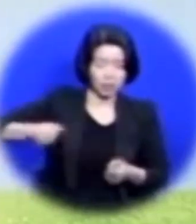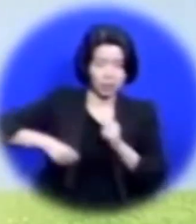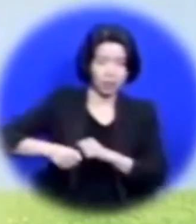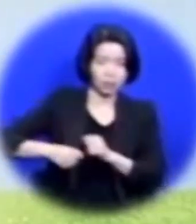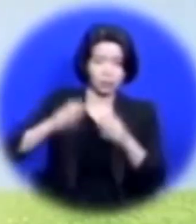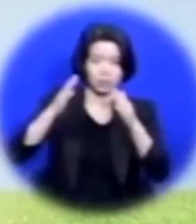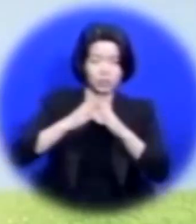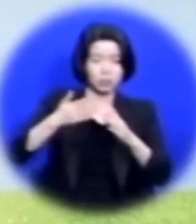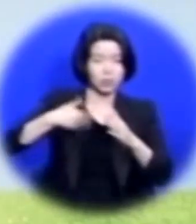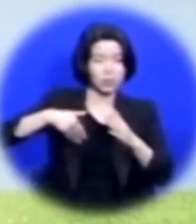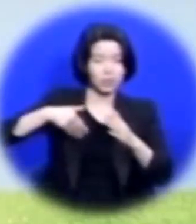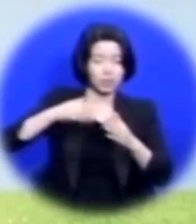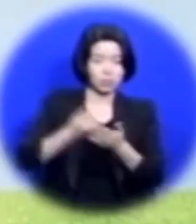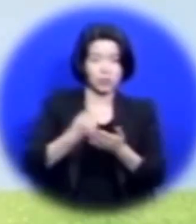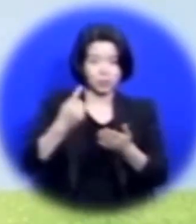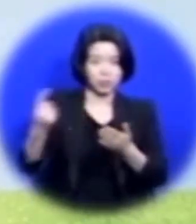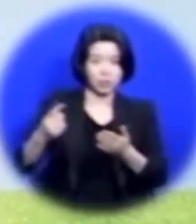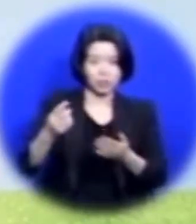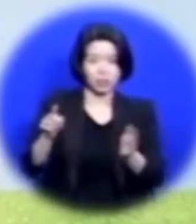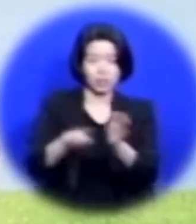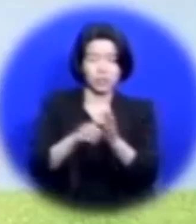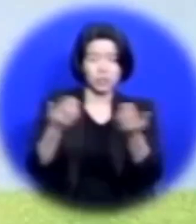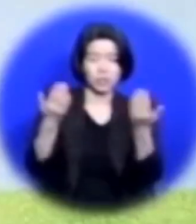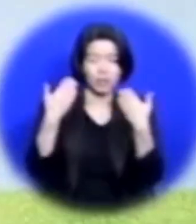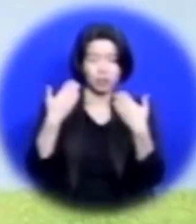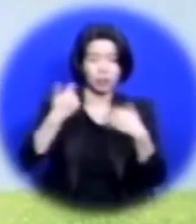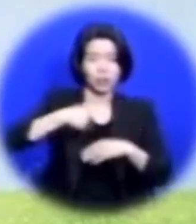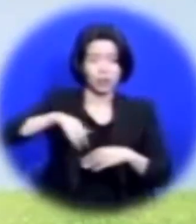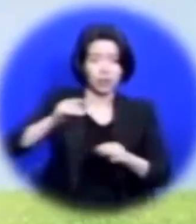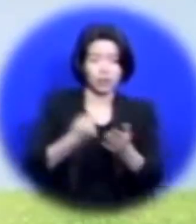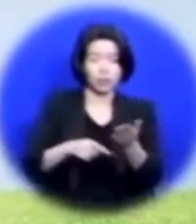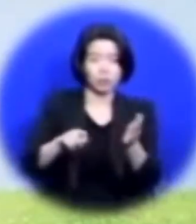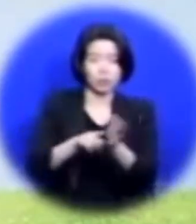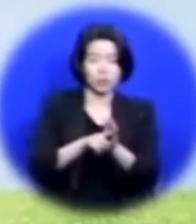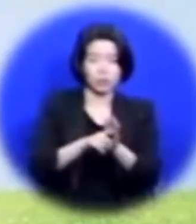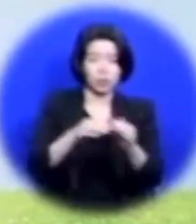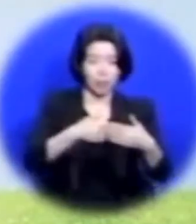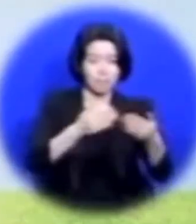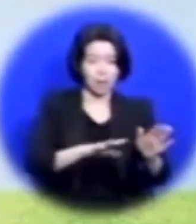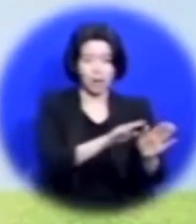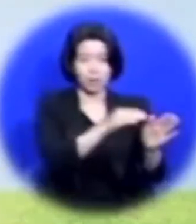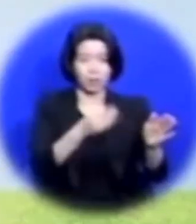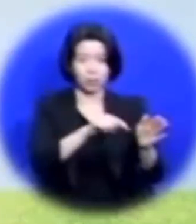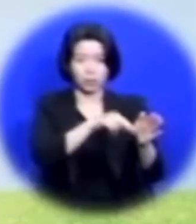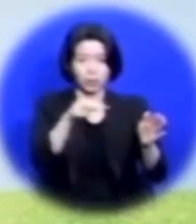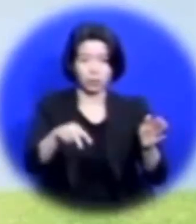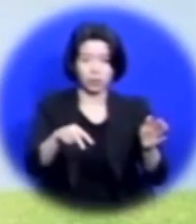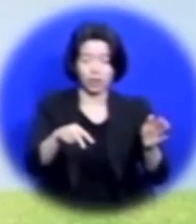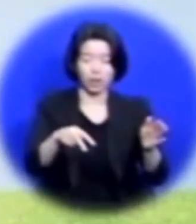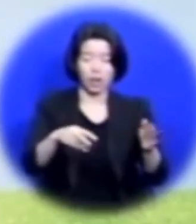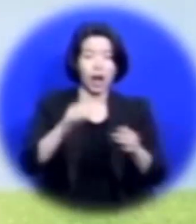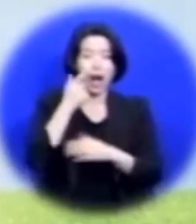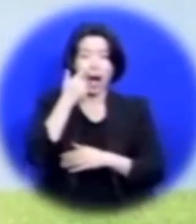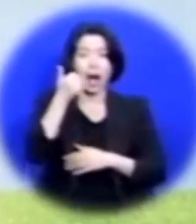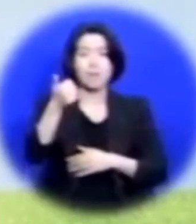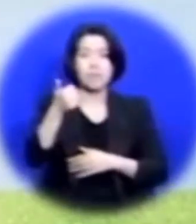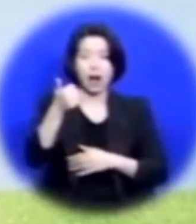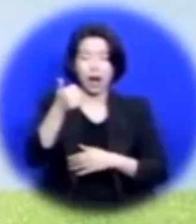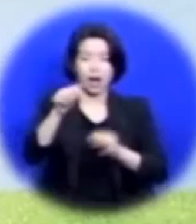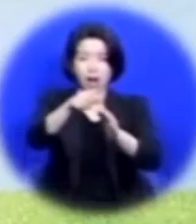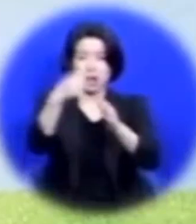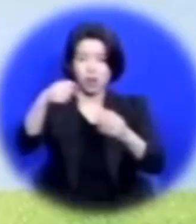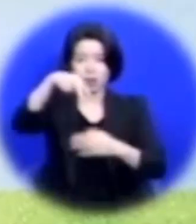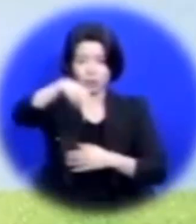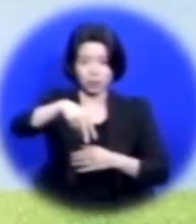신학교로 가려고 자기 방문을 나오는데 아버지가 현관에서 계십니다 아버지와